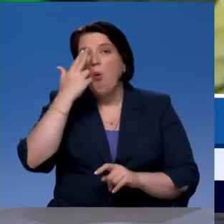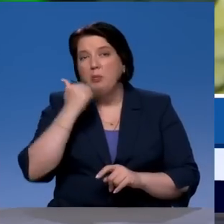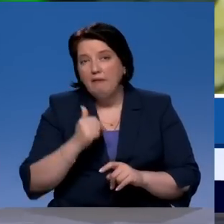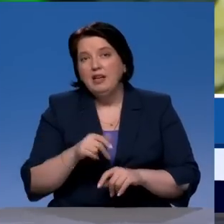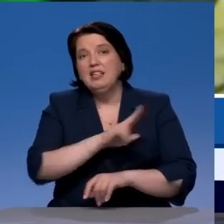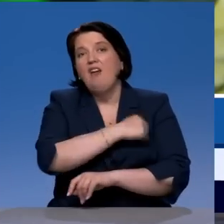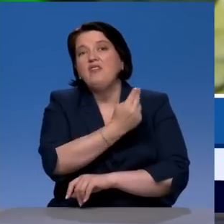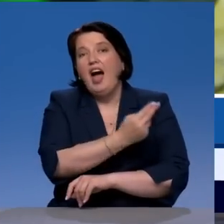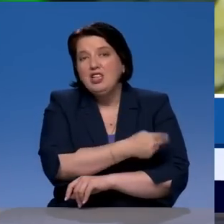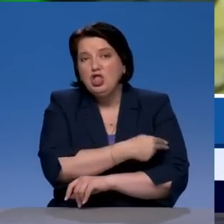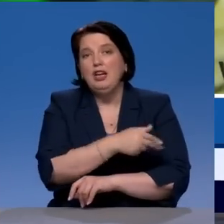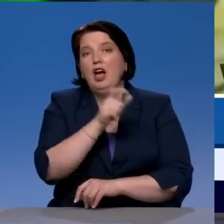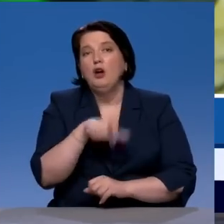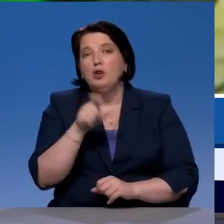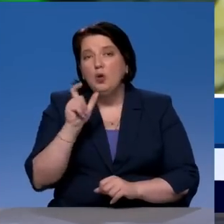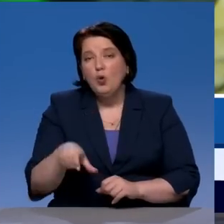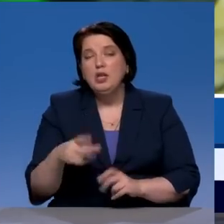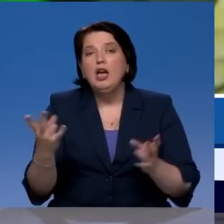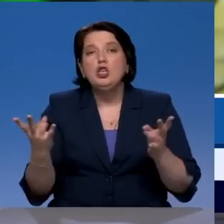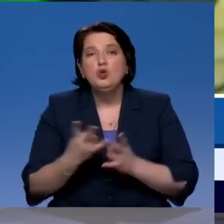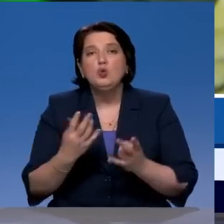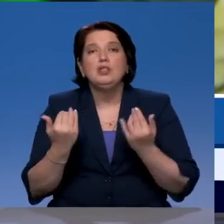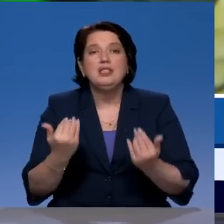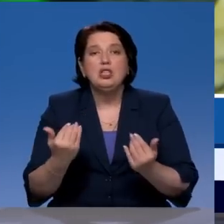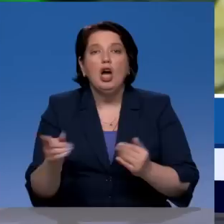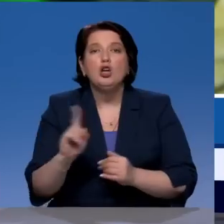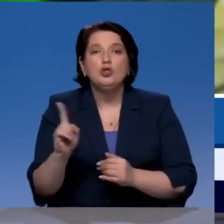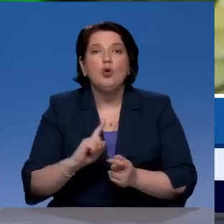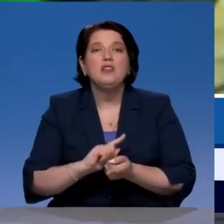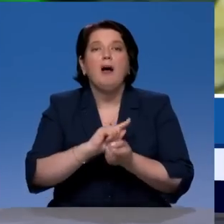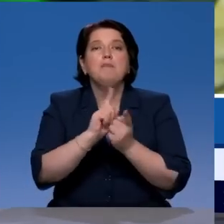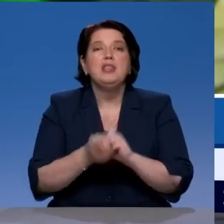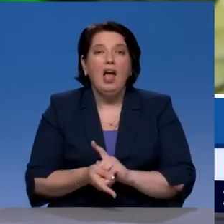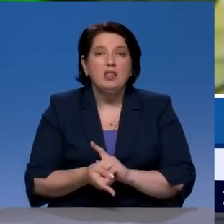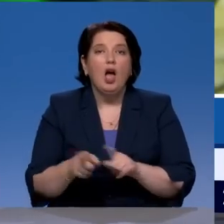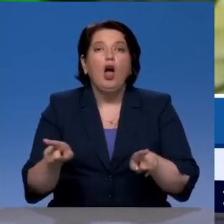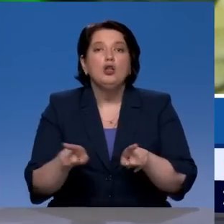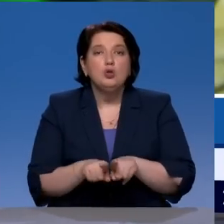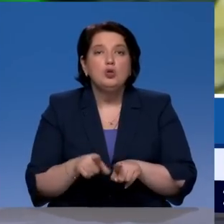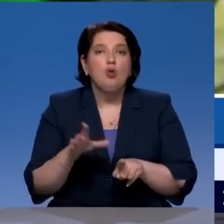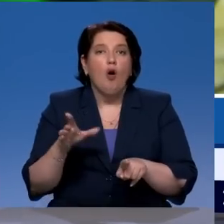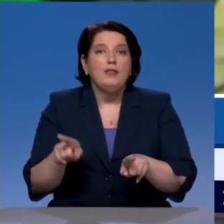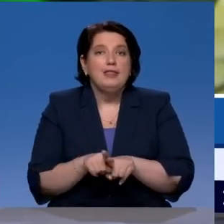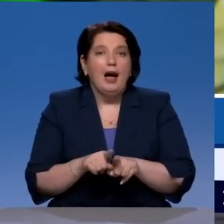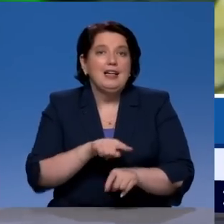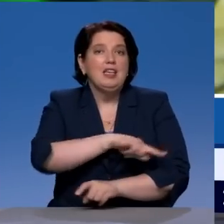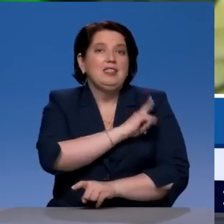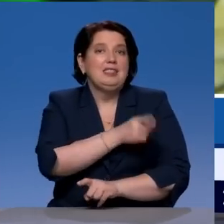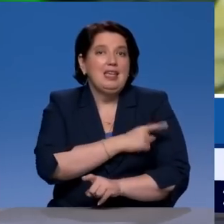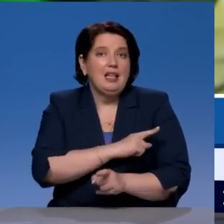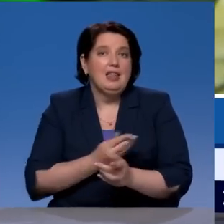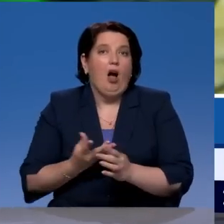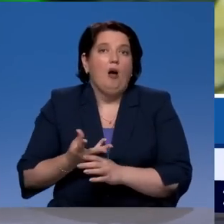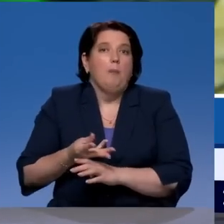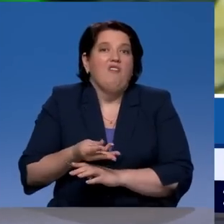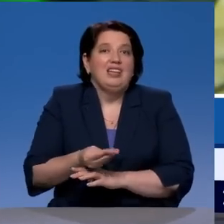системе планово, какие-то небольшие, да, вот такие попытки, но никак кардинально не подходить, потому что действительно это может привести к очень